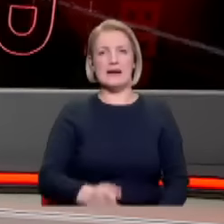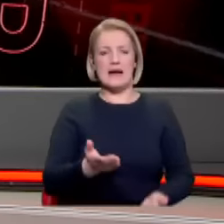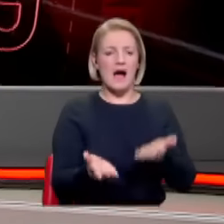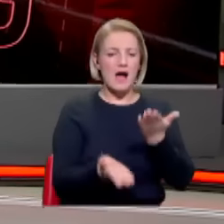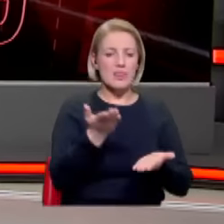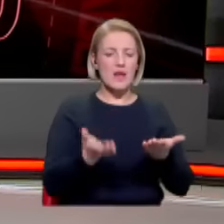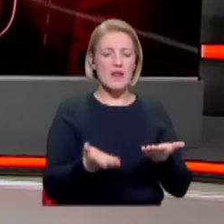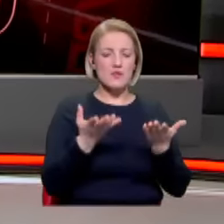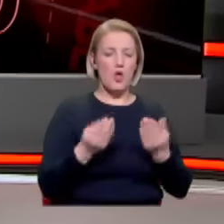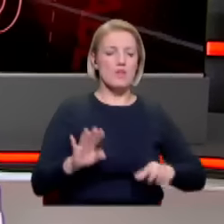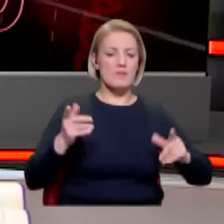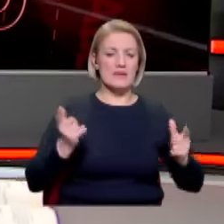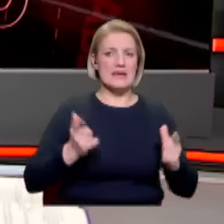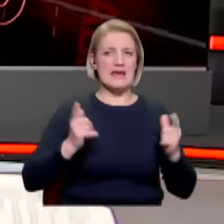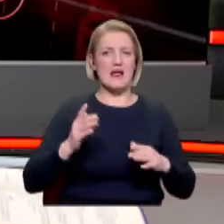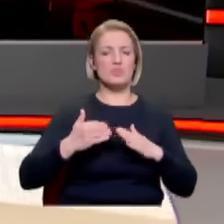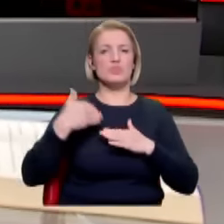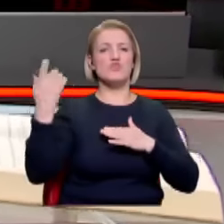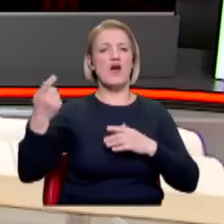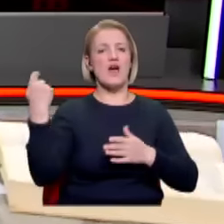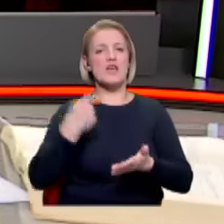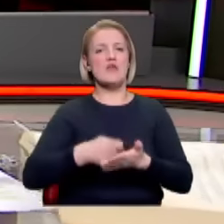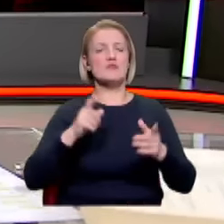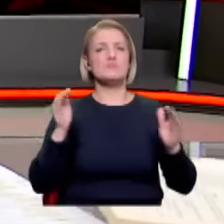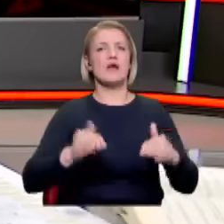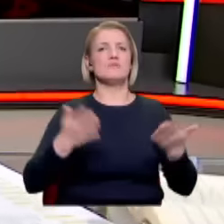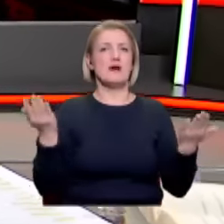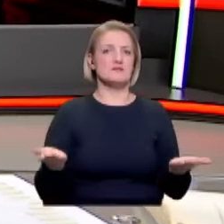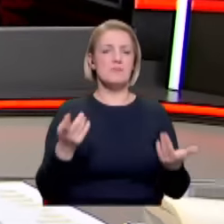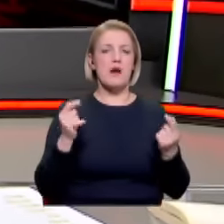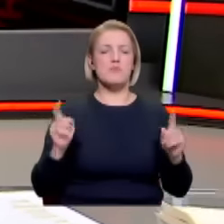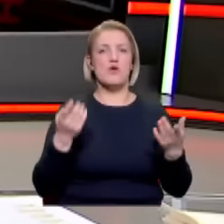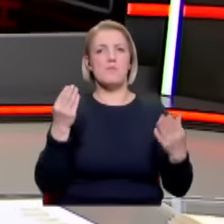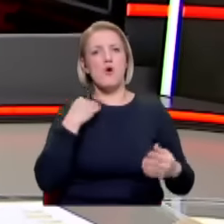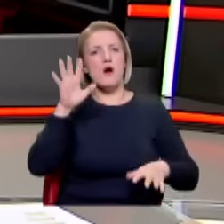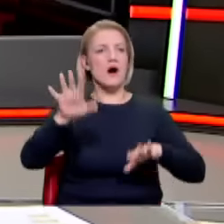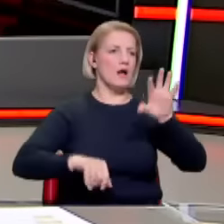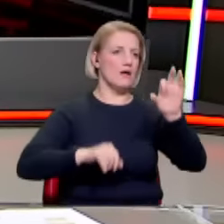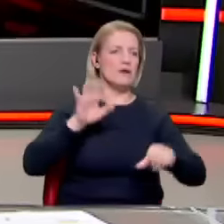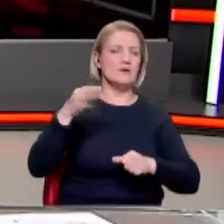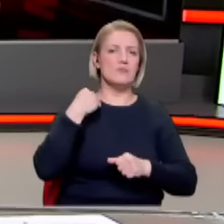Adaletin olmadığı yere dışarıdan yatırımcı da gelmiyor. Para da bulamıyorlar. İşte borç harç.